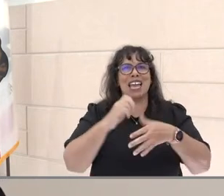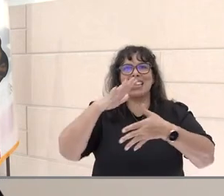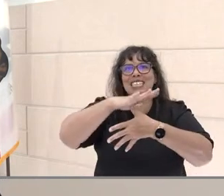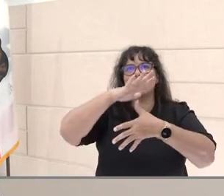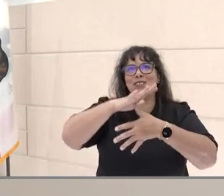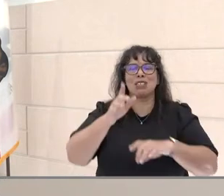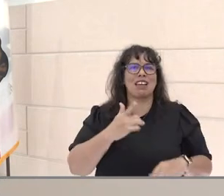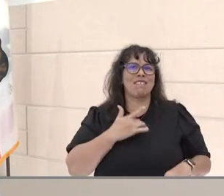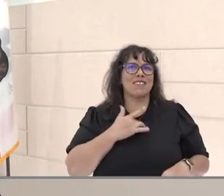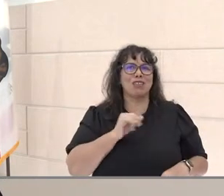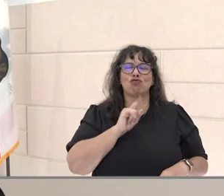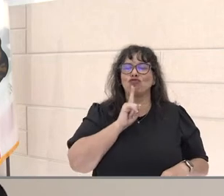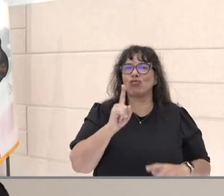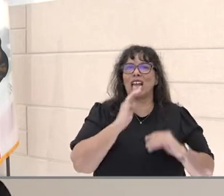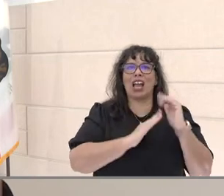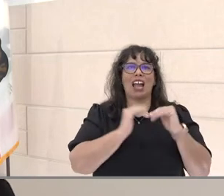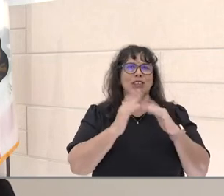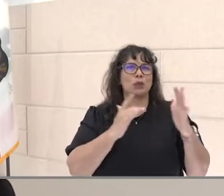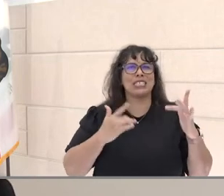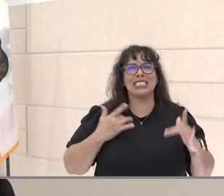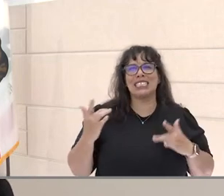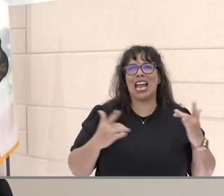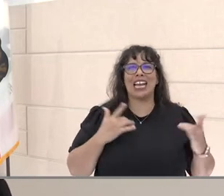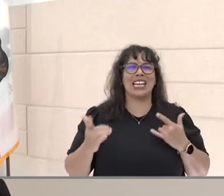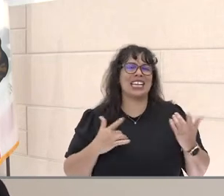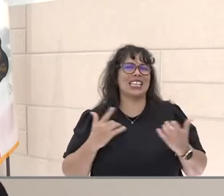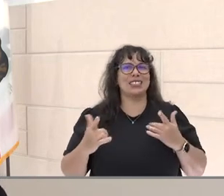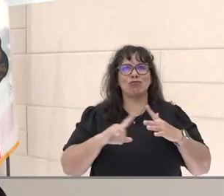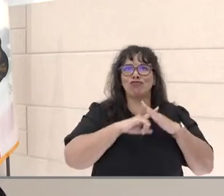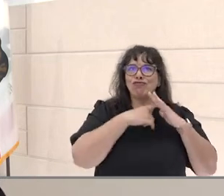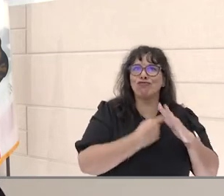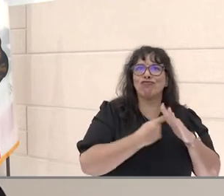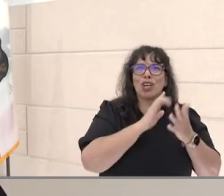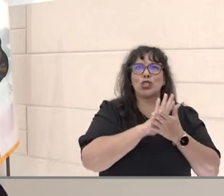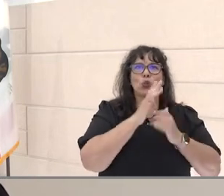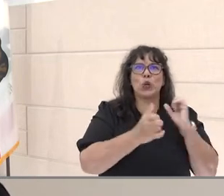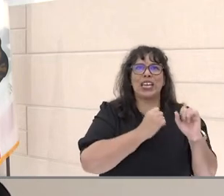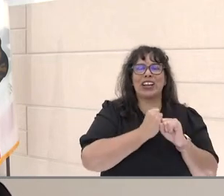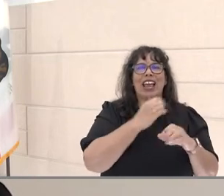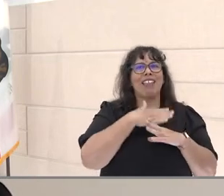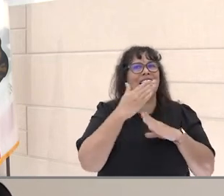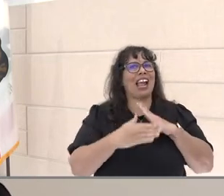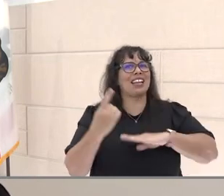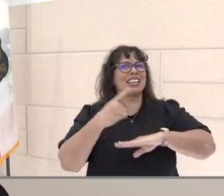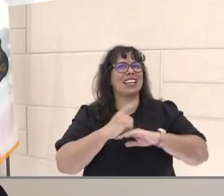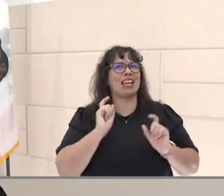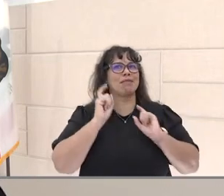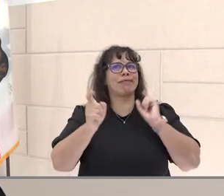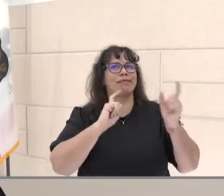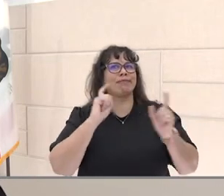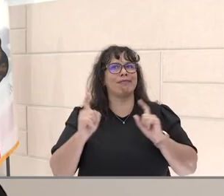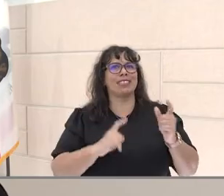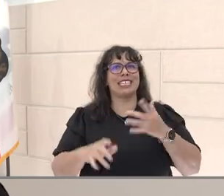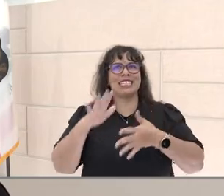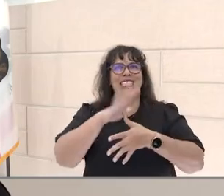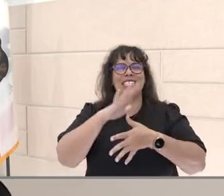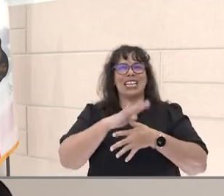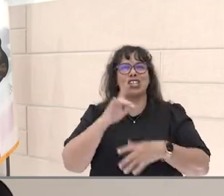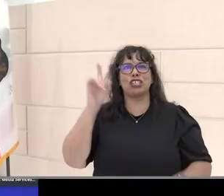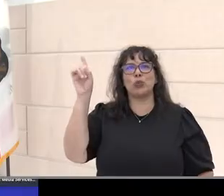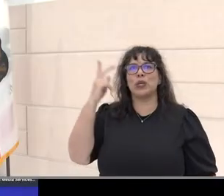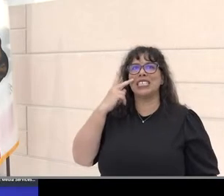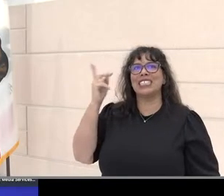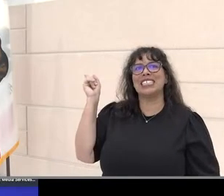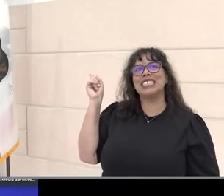หายปุ๋ยสถานที่ดับปีนั้นมีเพียบเกาะกระดาษโดยบานตลับโจสลาเรียนวิ่งห